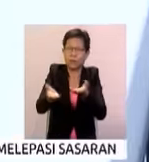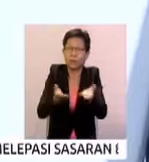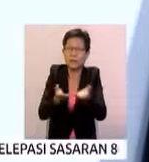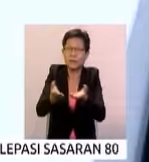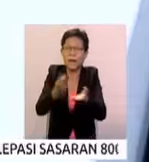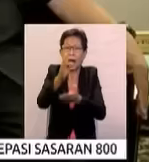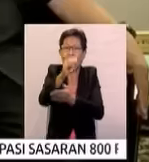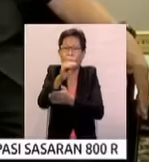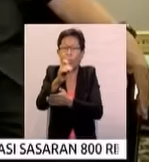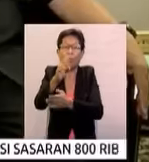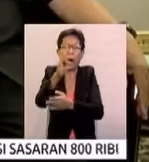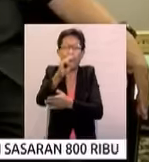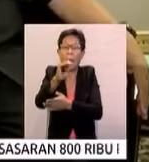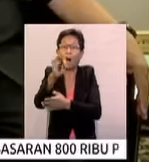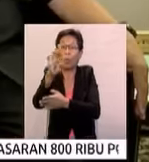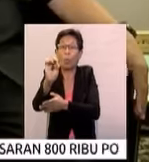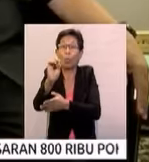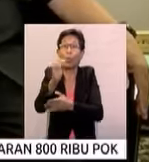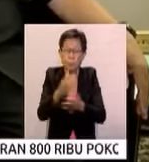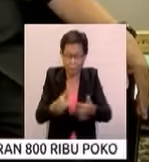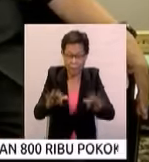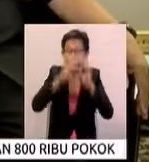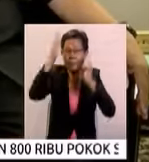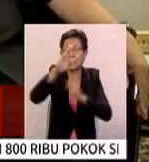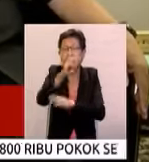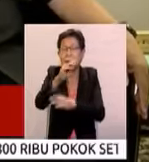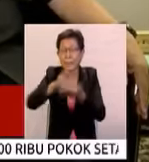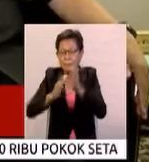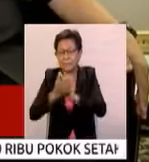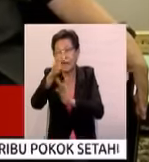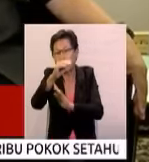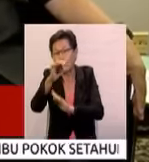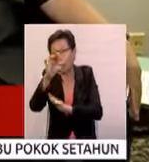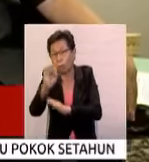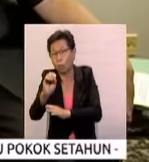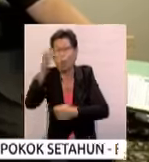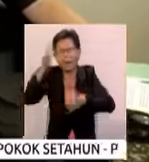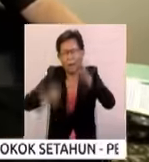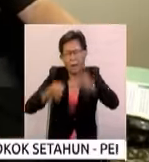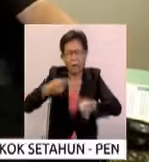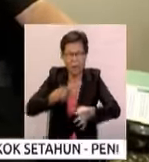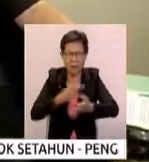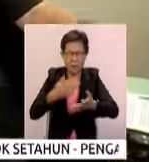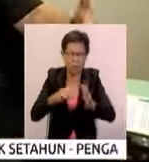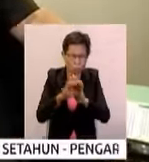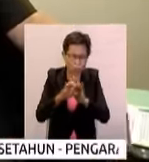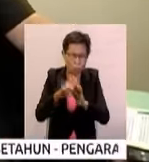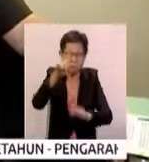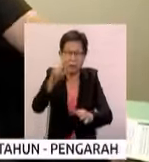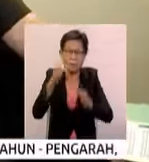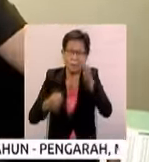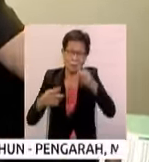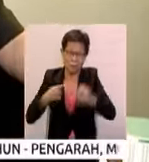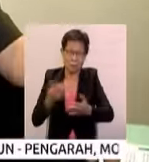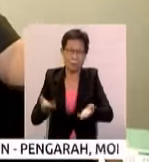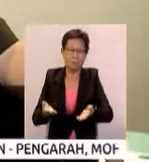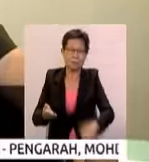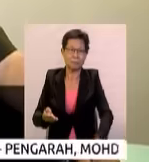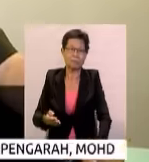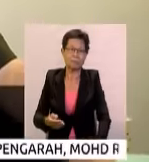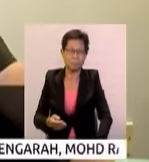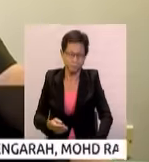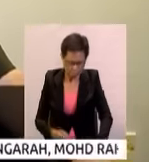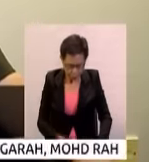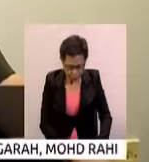dan baik pulih atau MRO ini. Yeah. Jadi, kenapa ini ditekankan, YB? Kalau kita nak menaikkan jumlah